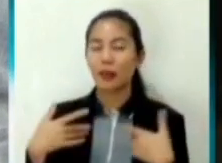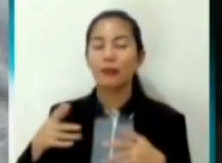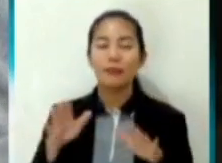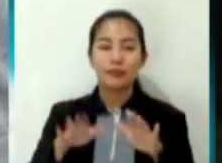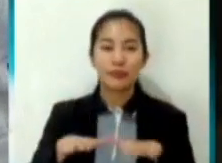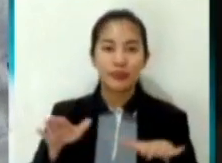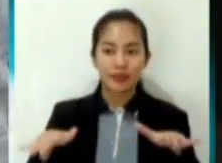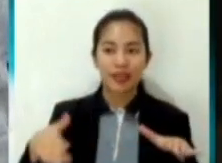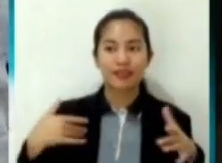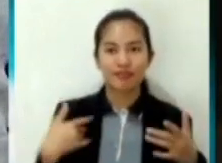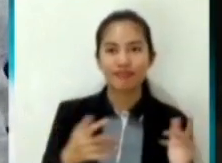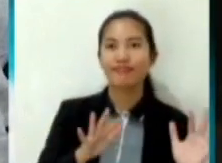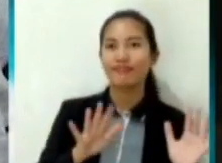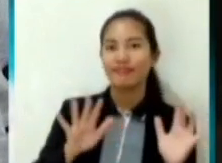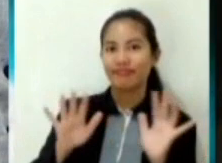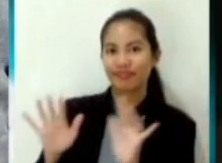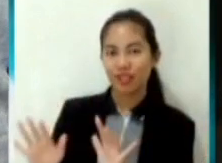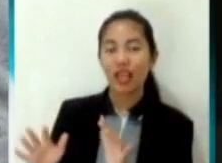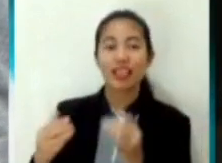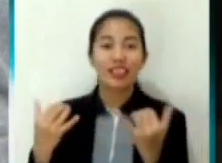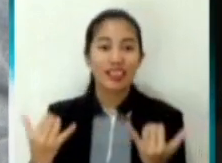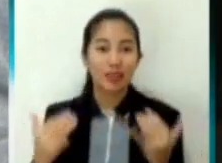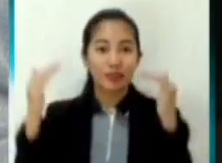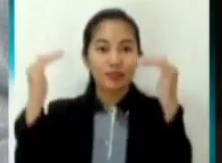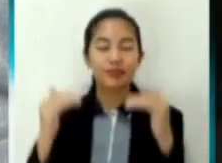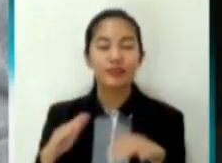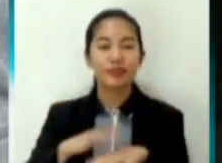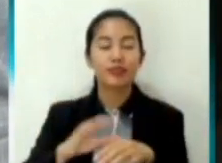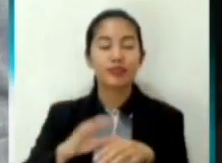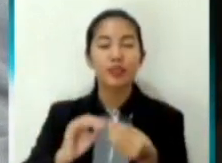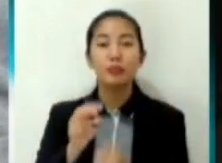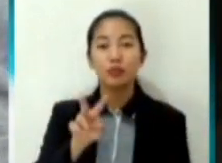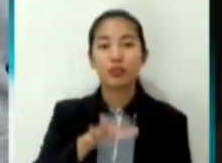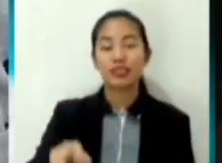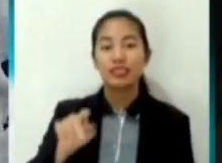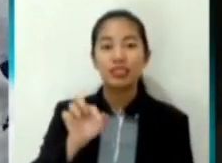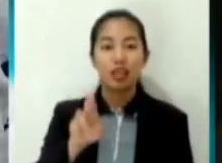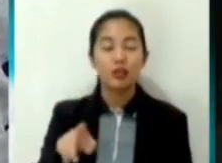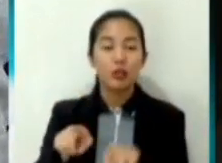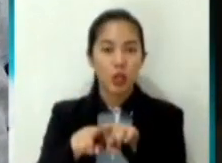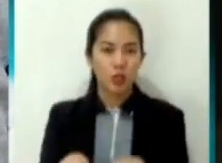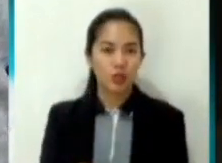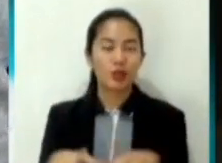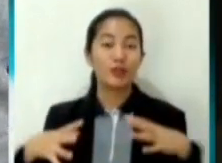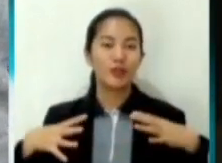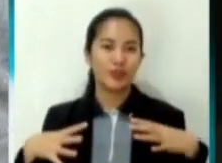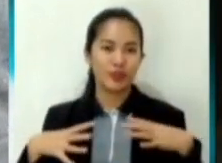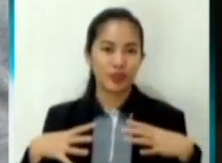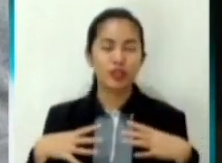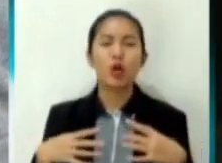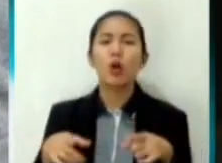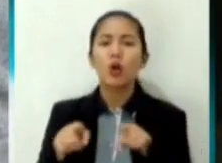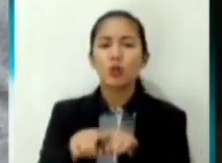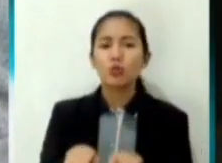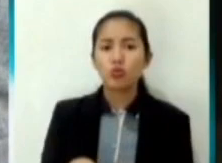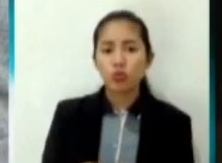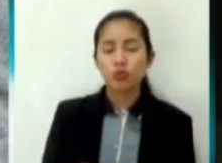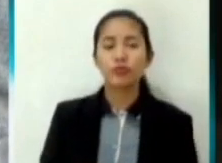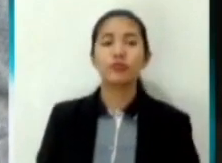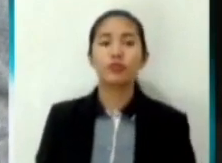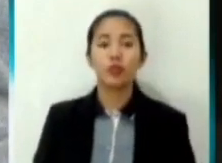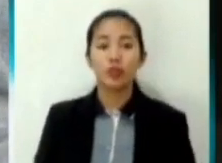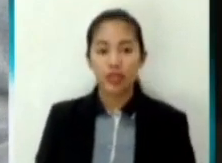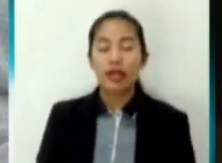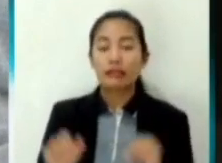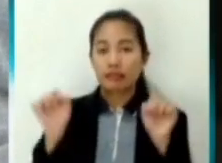holiday pa. Epektibo na rin ang pagluluwag sa mga biyaherong papasok sa bansa at sa mga commuter na hindi pa bakunado.